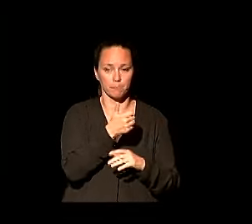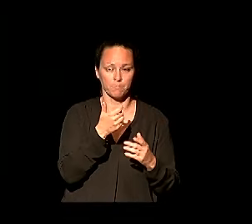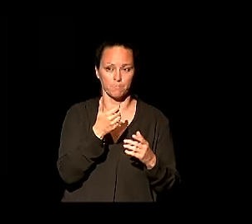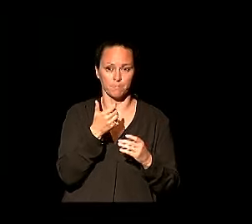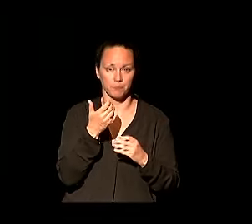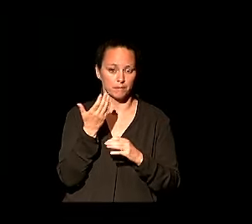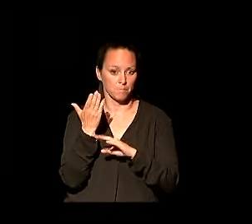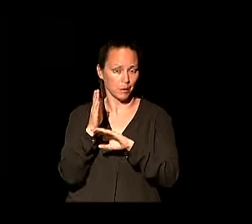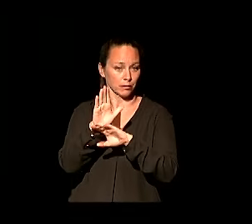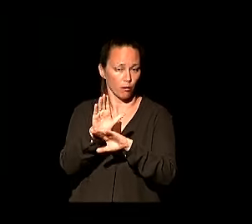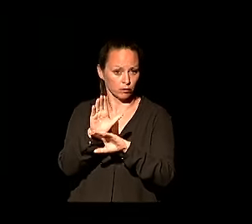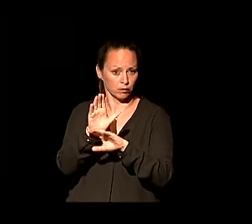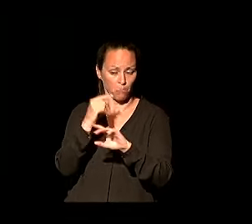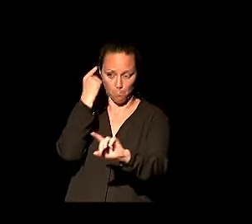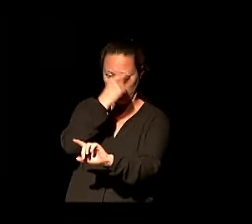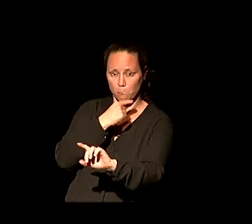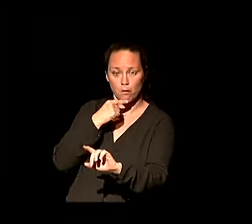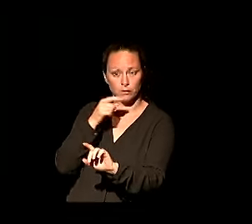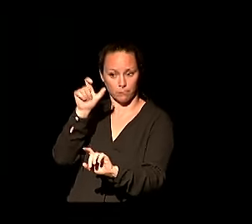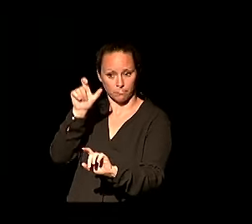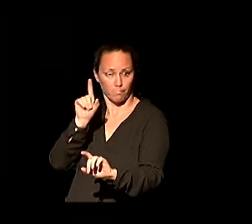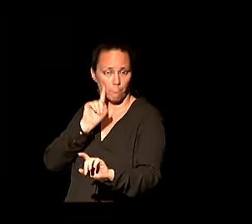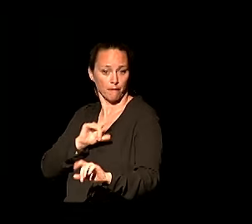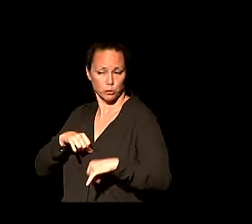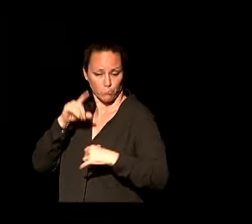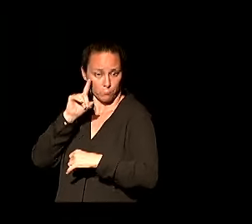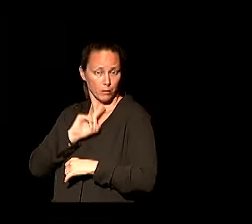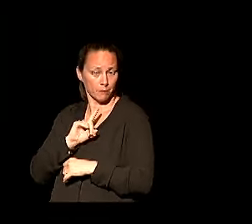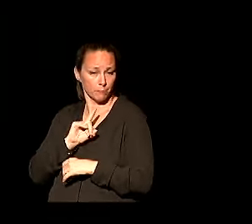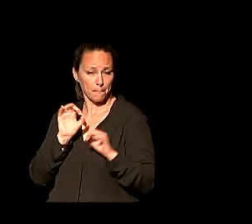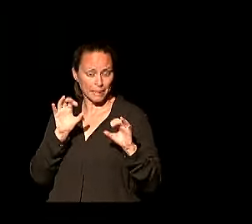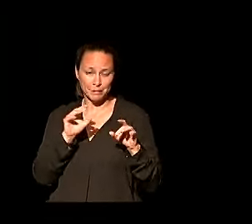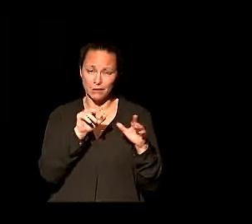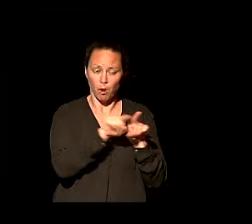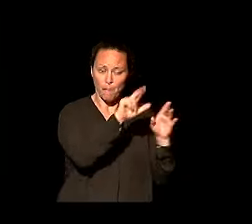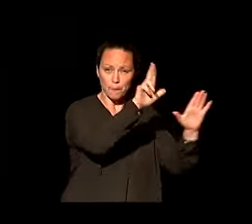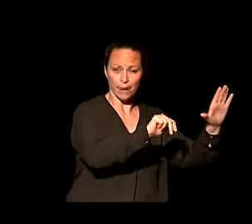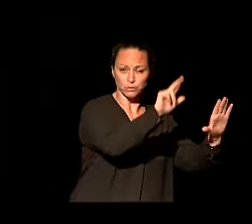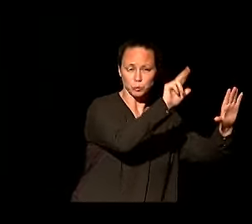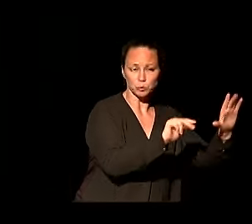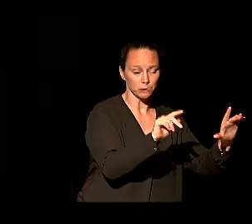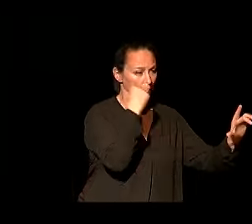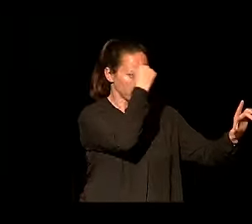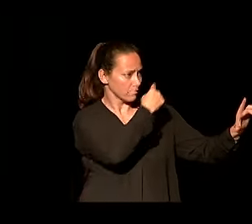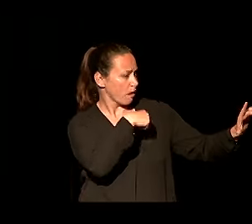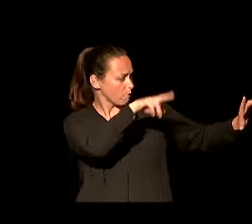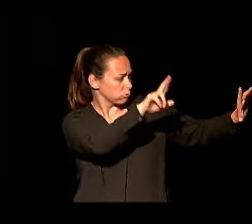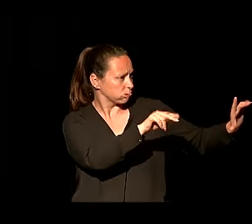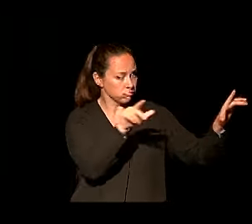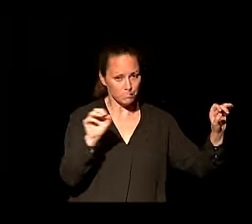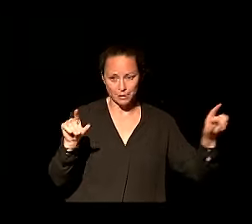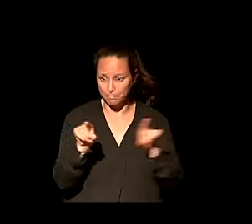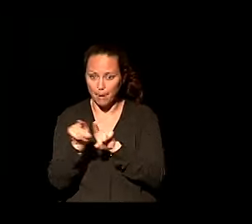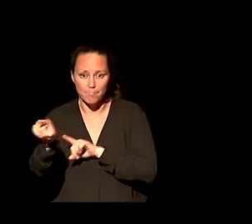façon picturale, de Judy Garland et de cette jeune fille, et que c'est dans le même